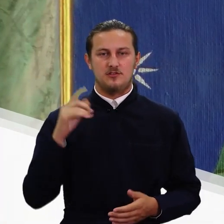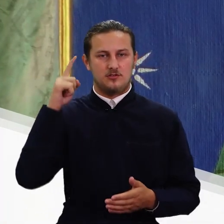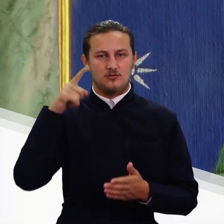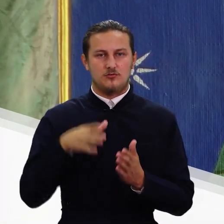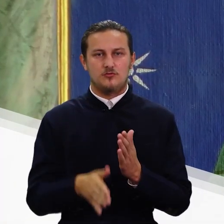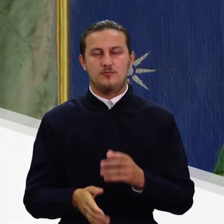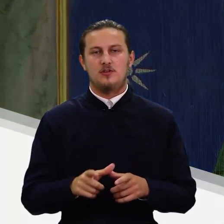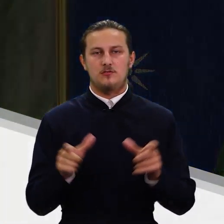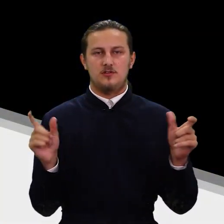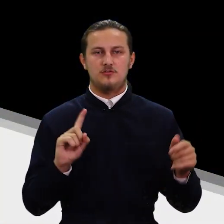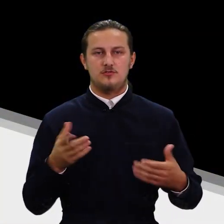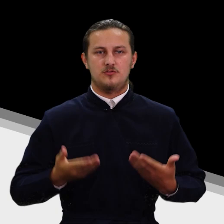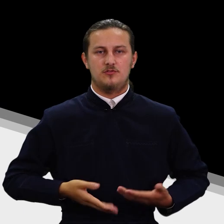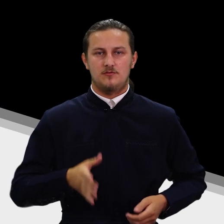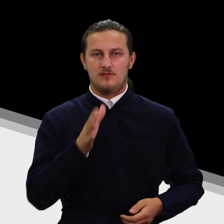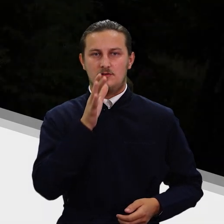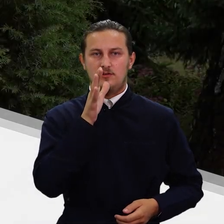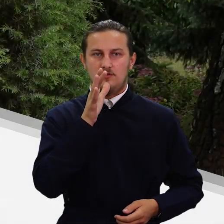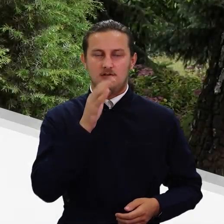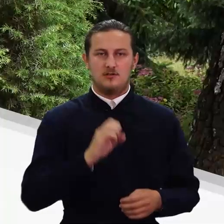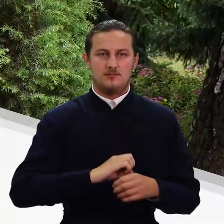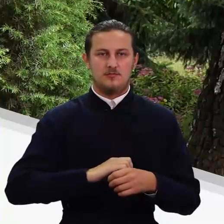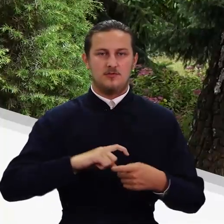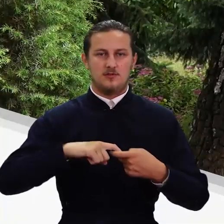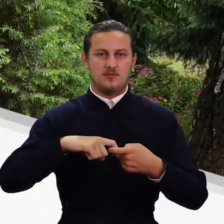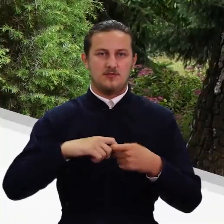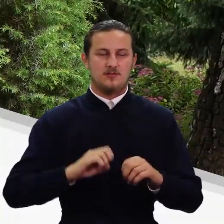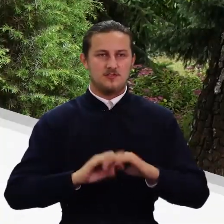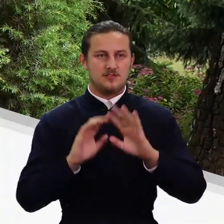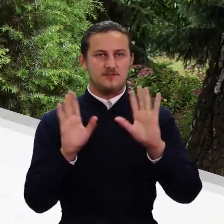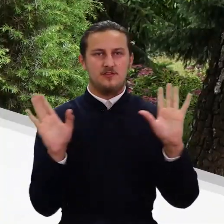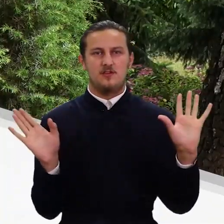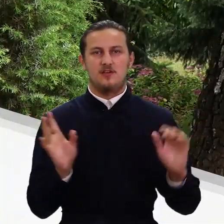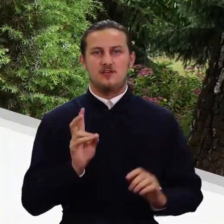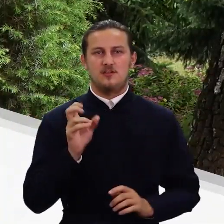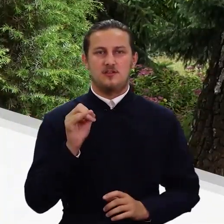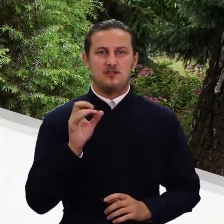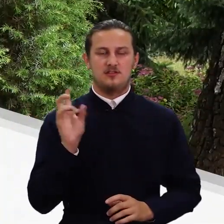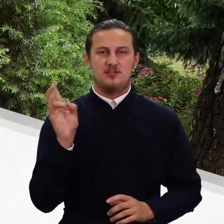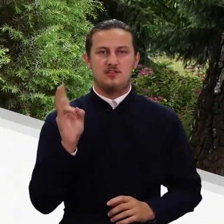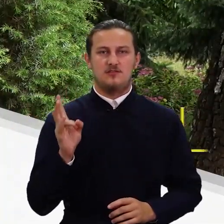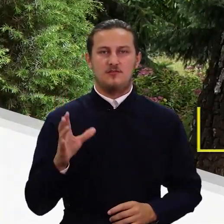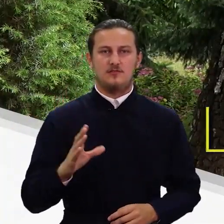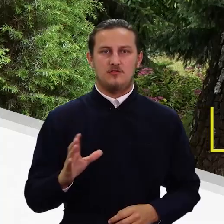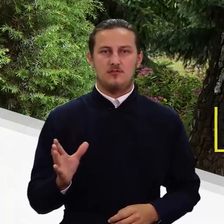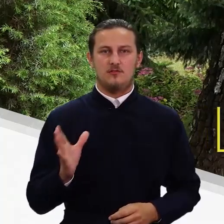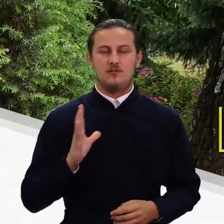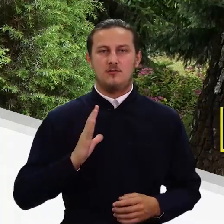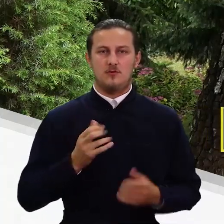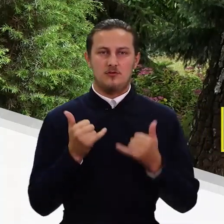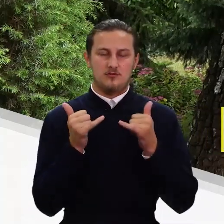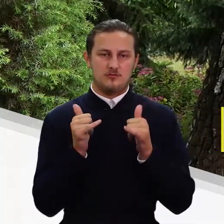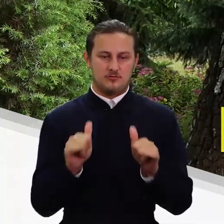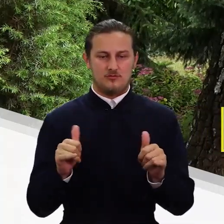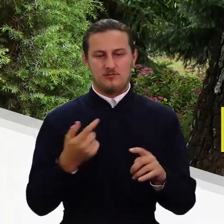живуть в умовах пандемії. Святий преподобний Нікіфор дійсно дуже дивним чином явився у цей